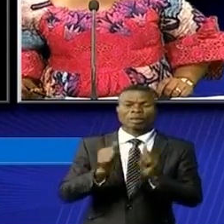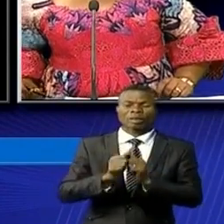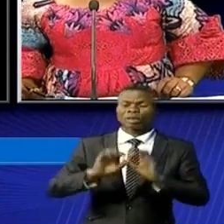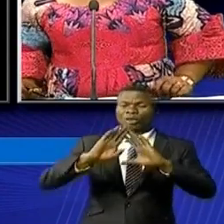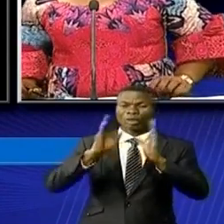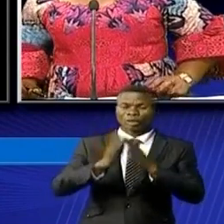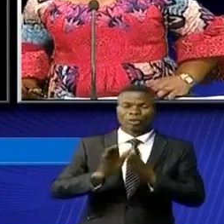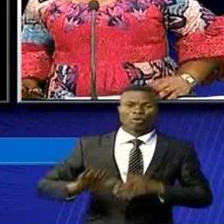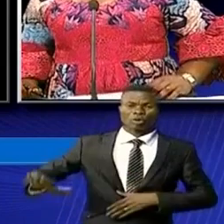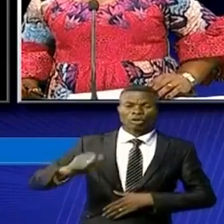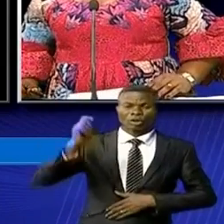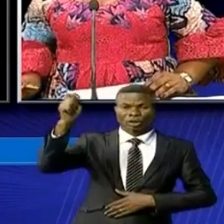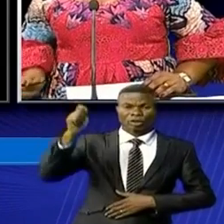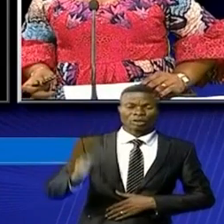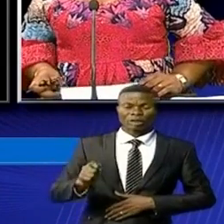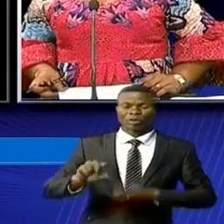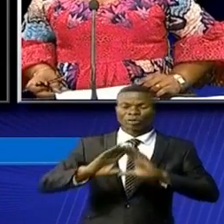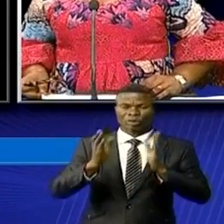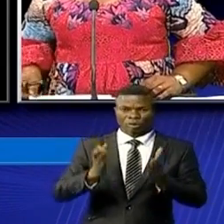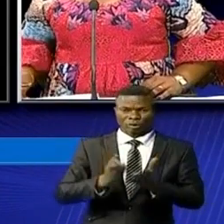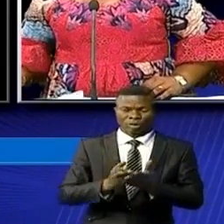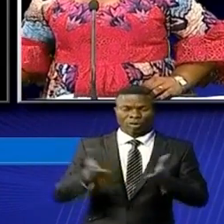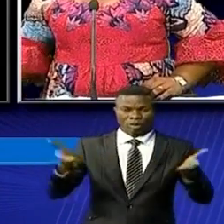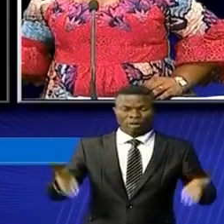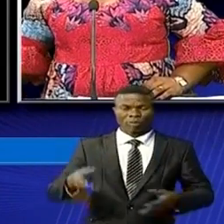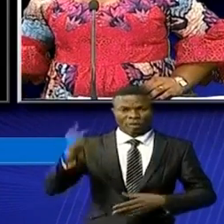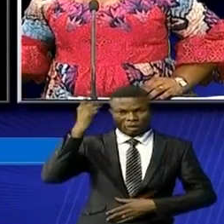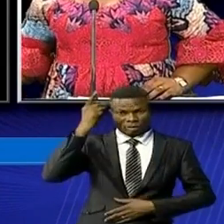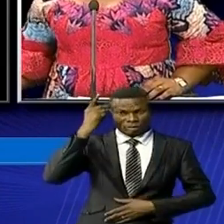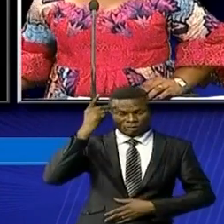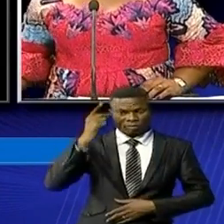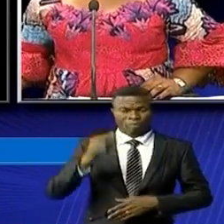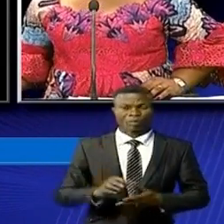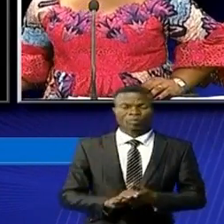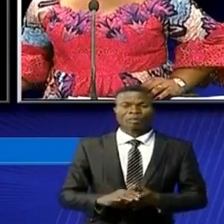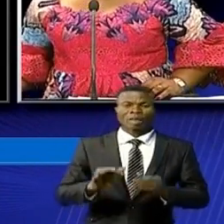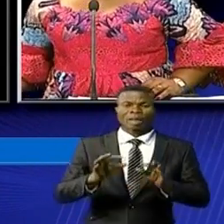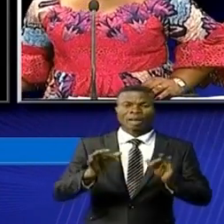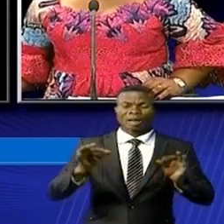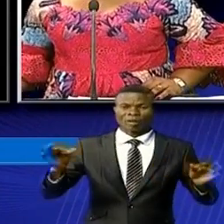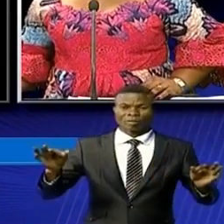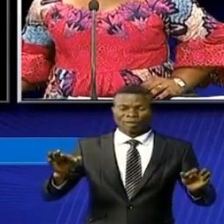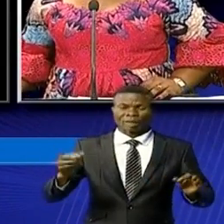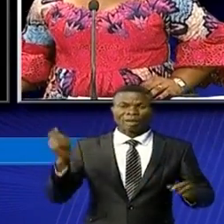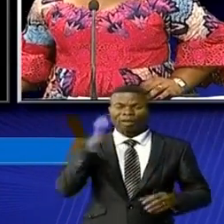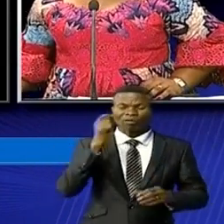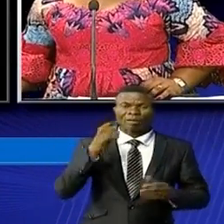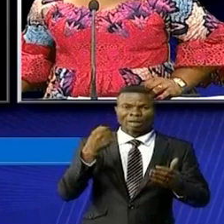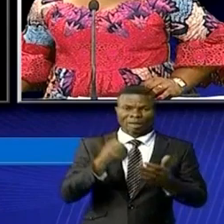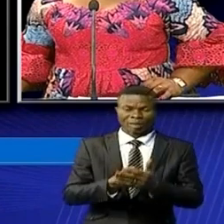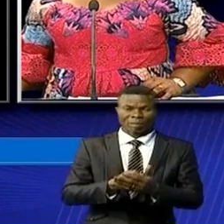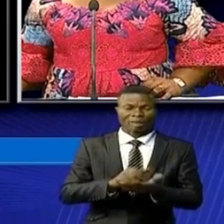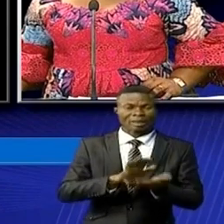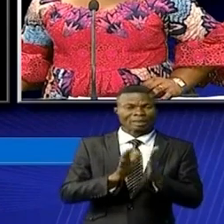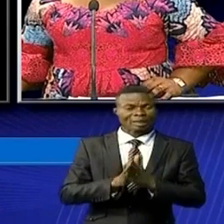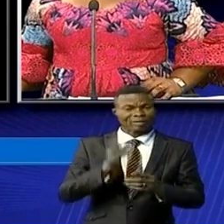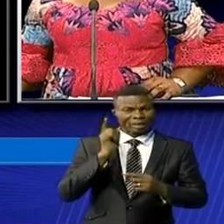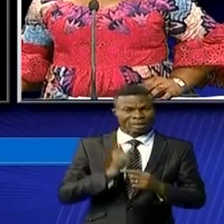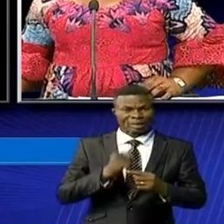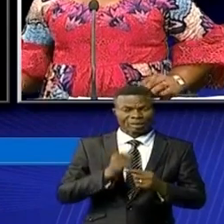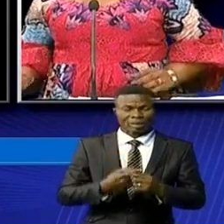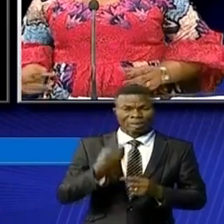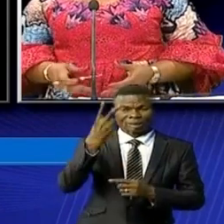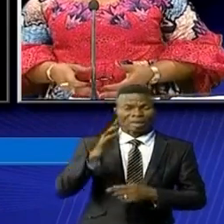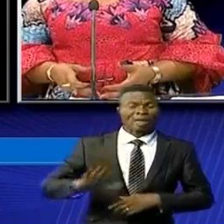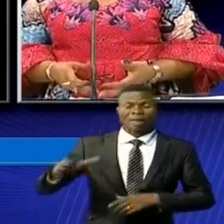majors respectifs sont patrick chasse à la farine de blé sera de plus de plus en plus rares les deux grands